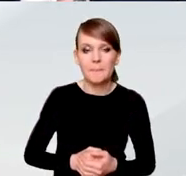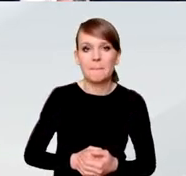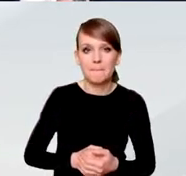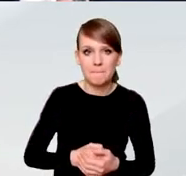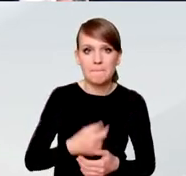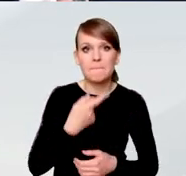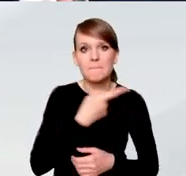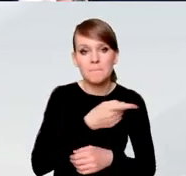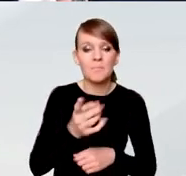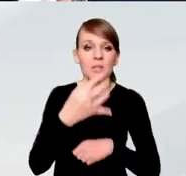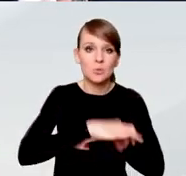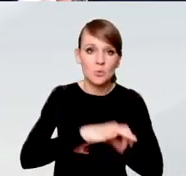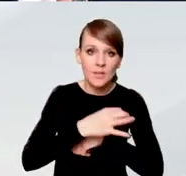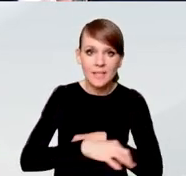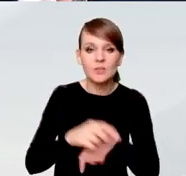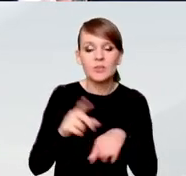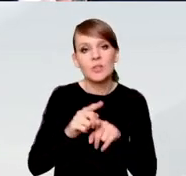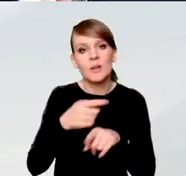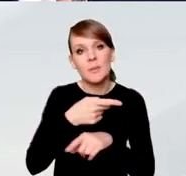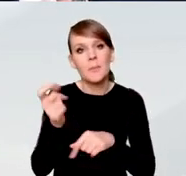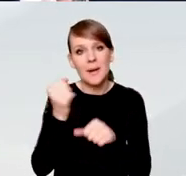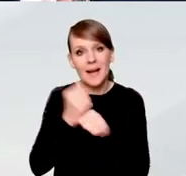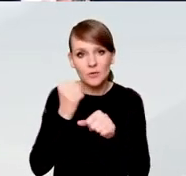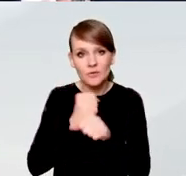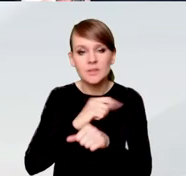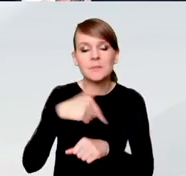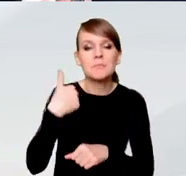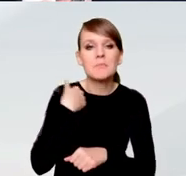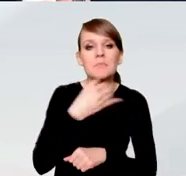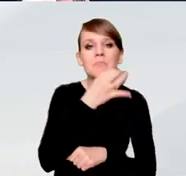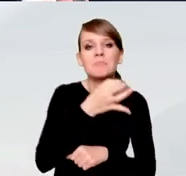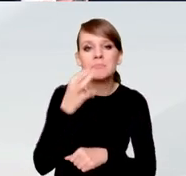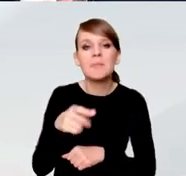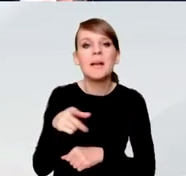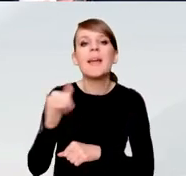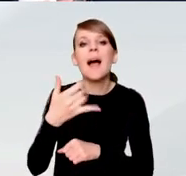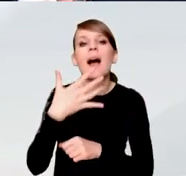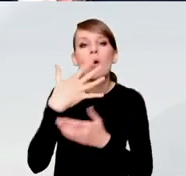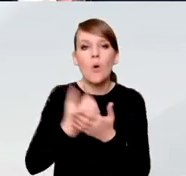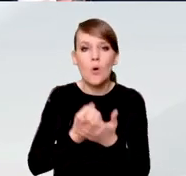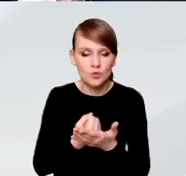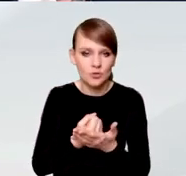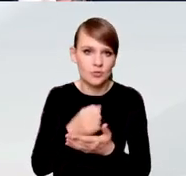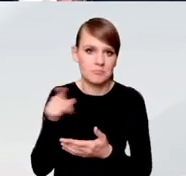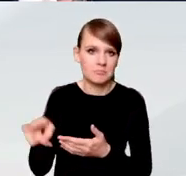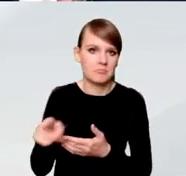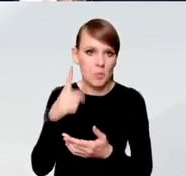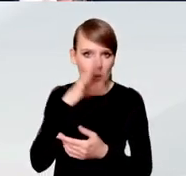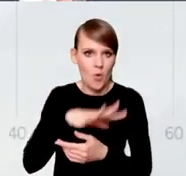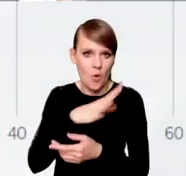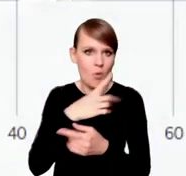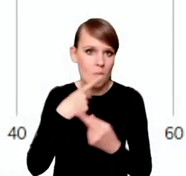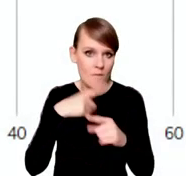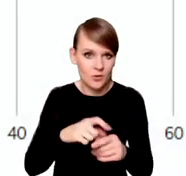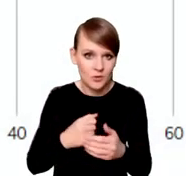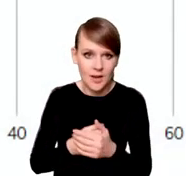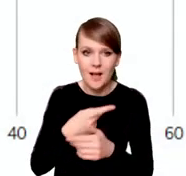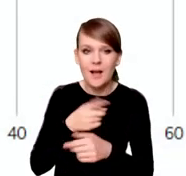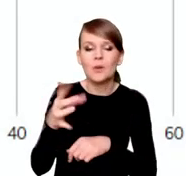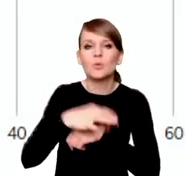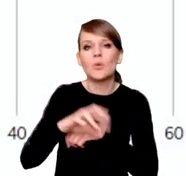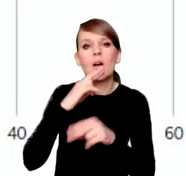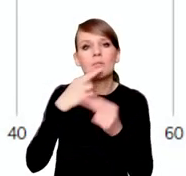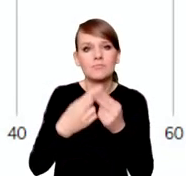kadry zarządzającej, pytaliśmy o korzyści z wdrażania społecznej odpowiedzialności. Najczęściej pojawiającą się odpowiedzią była